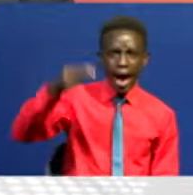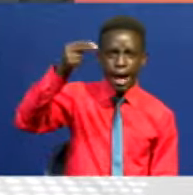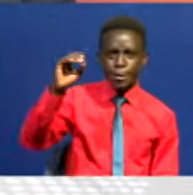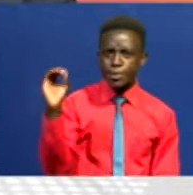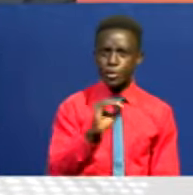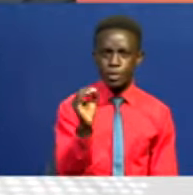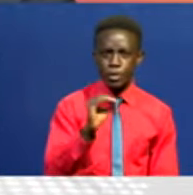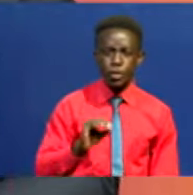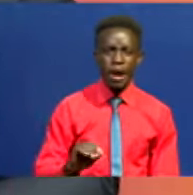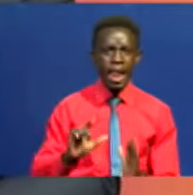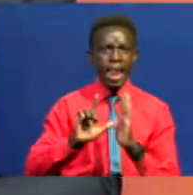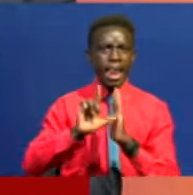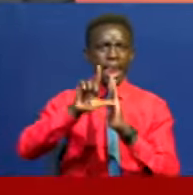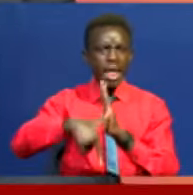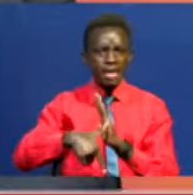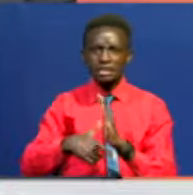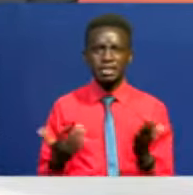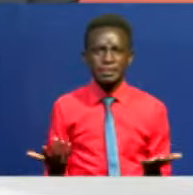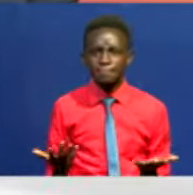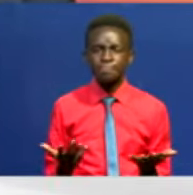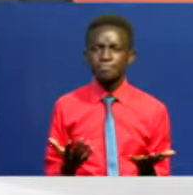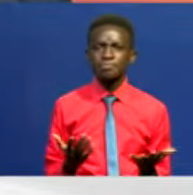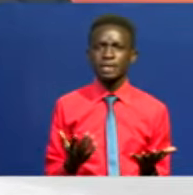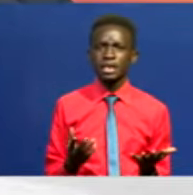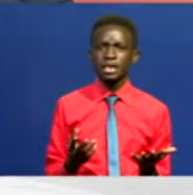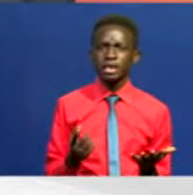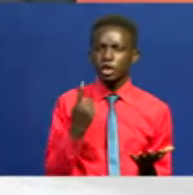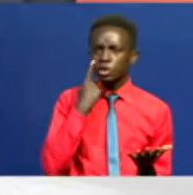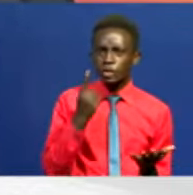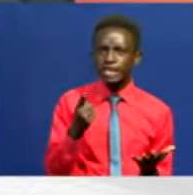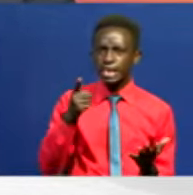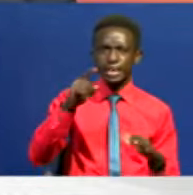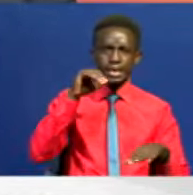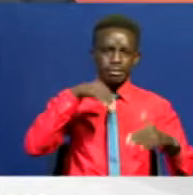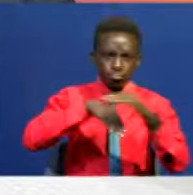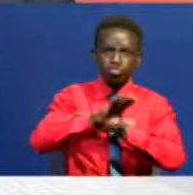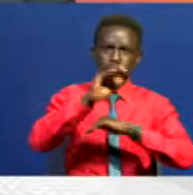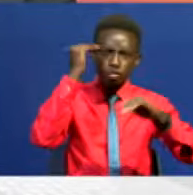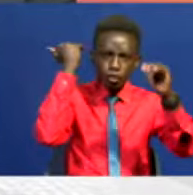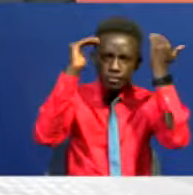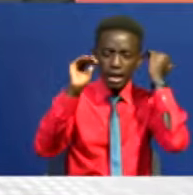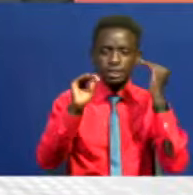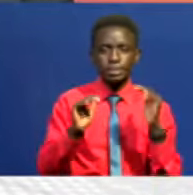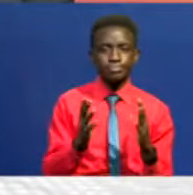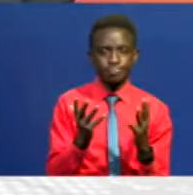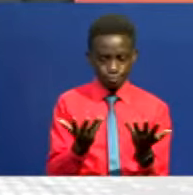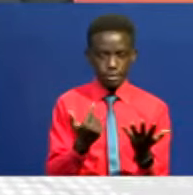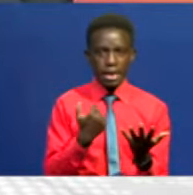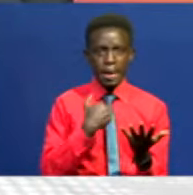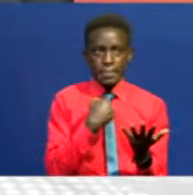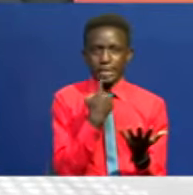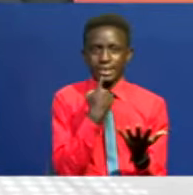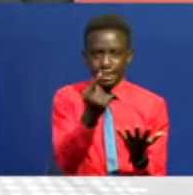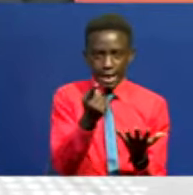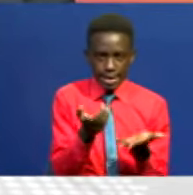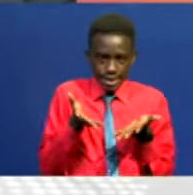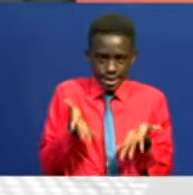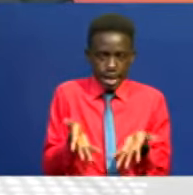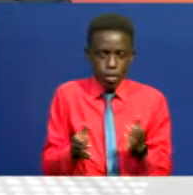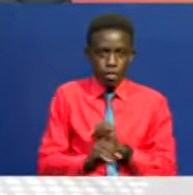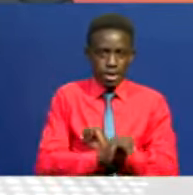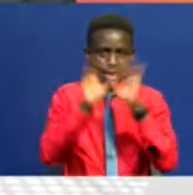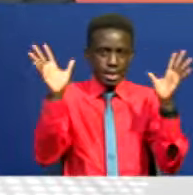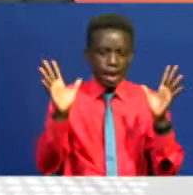na baadaye maybe wakaonekana wameenda chuo kikuu. Ningependa kusema hapa kwamba there